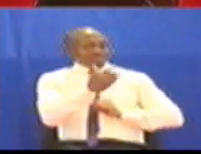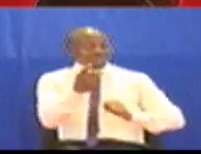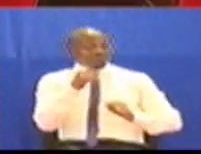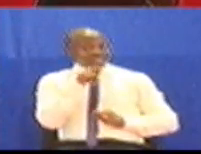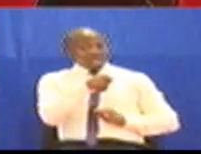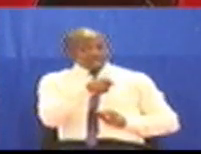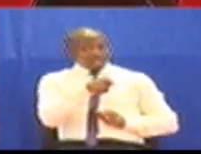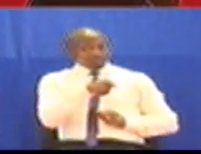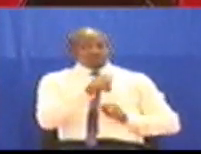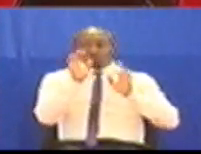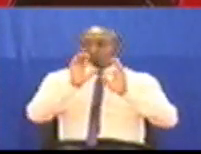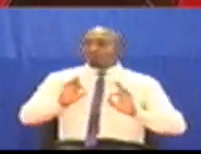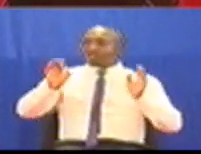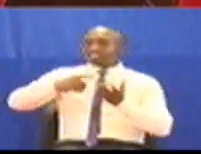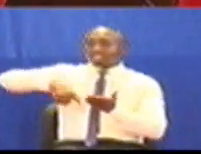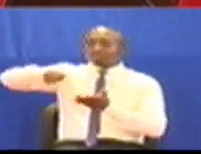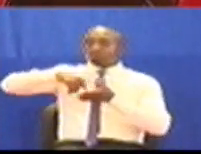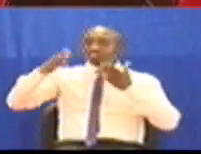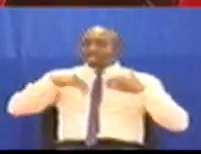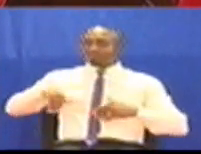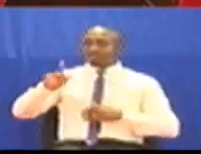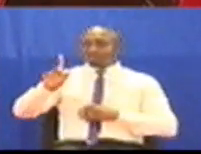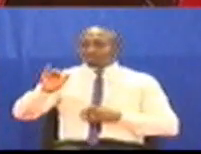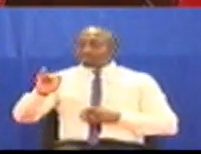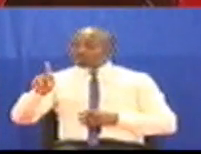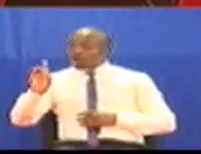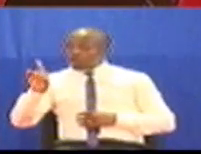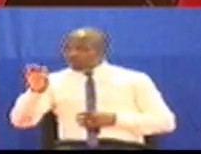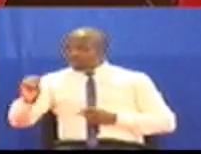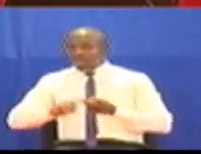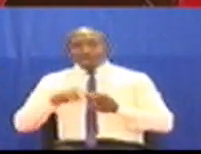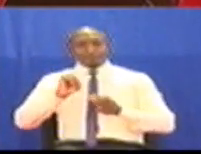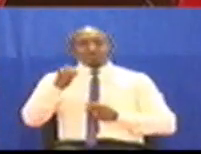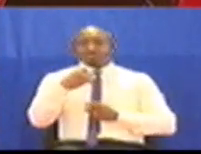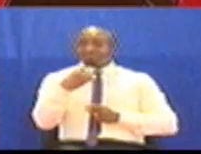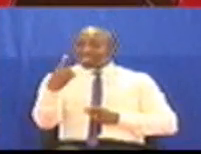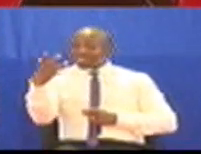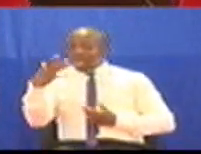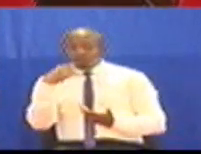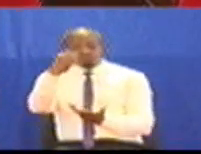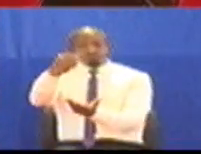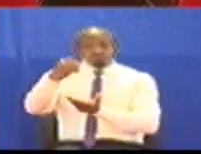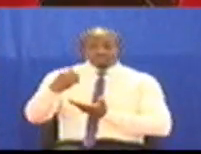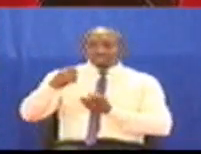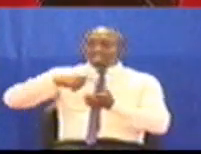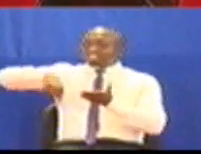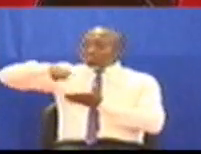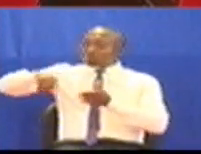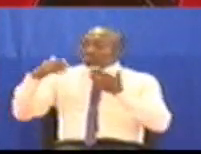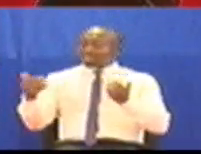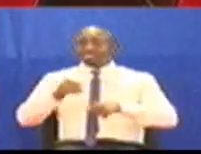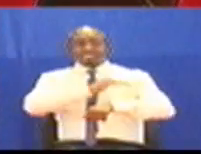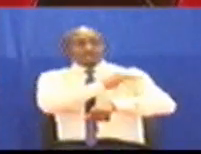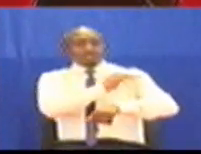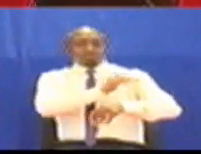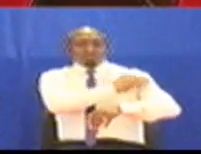kwa ajili ya kuboresha kituo cha afya cha Likombe. Tulipata milioni 500 pale Mtwara. Sasa kituo kile kinatumika sasa kama hospitali